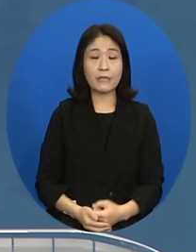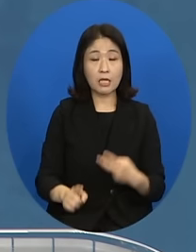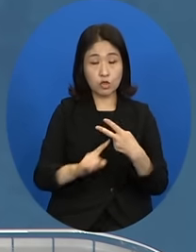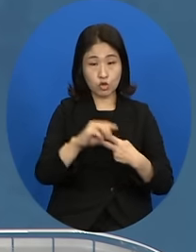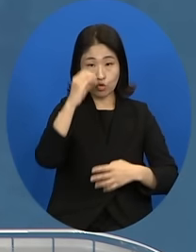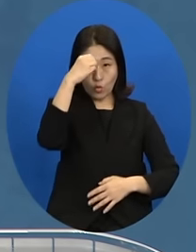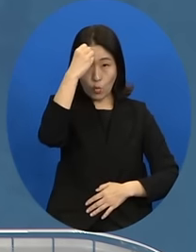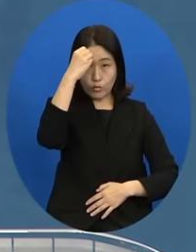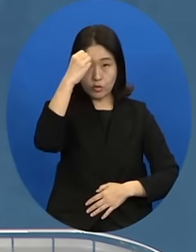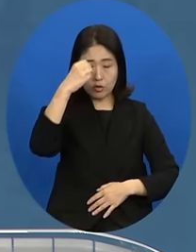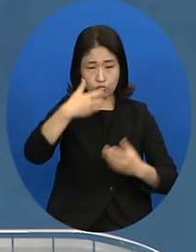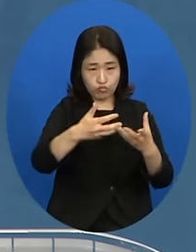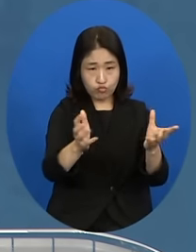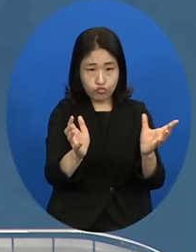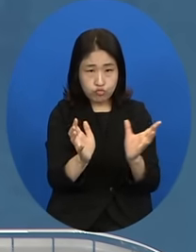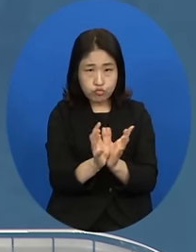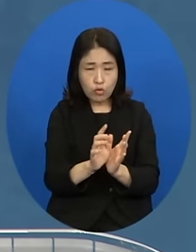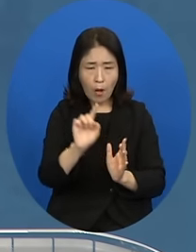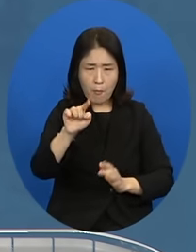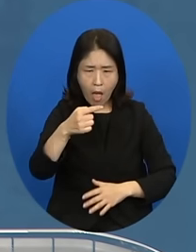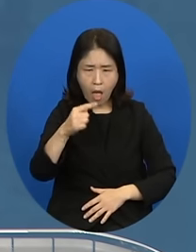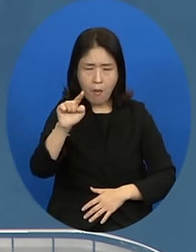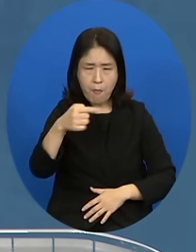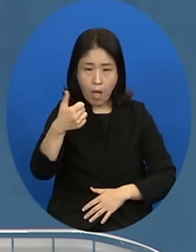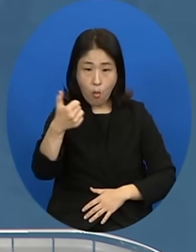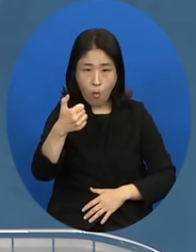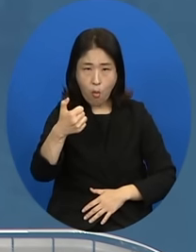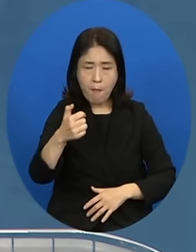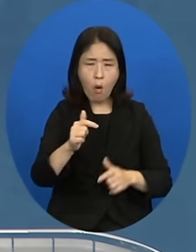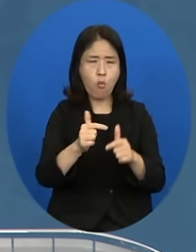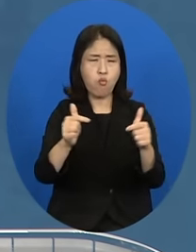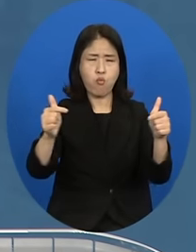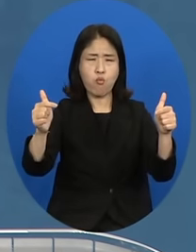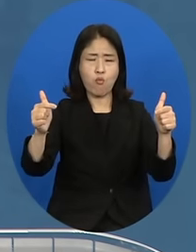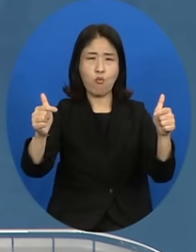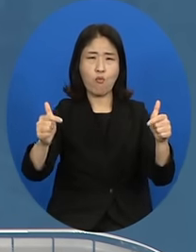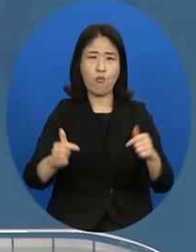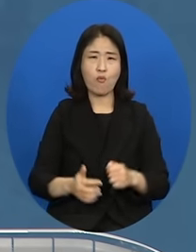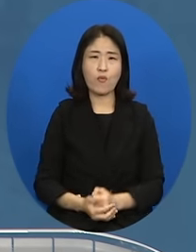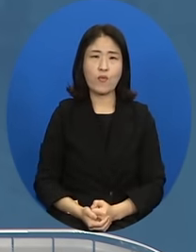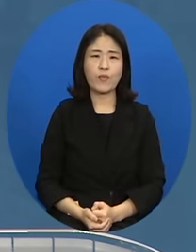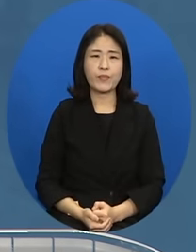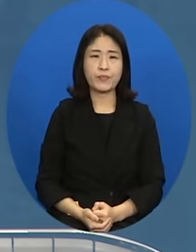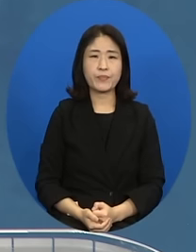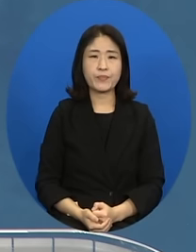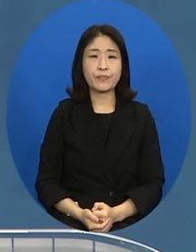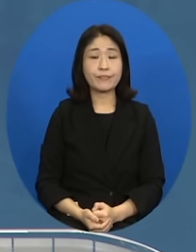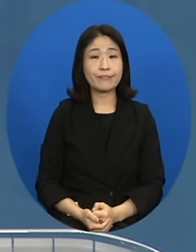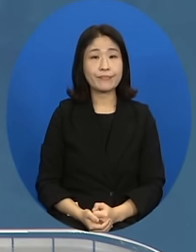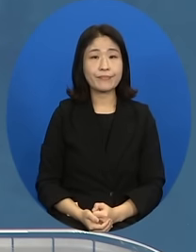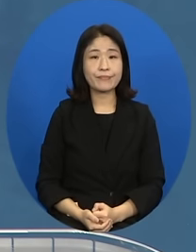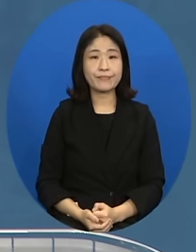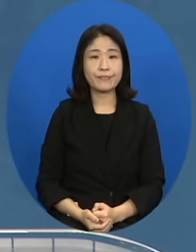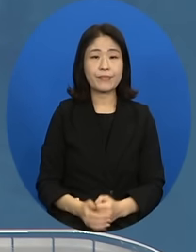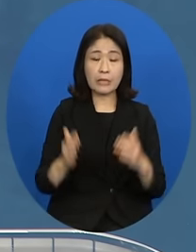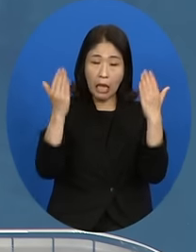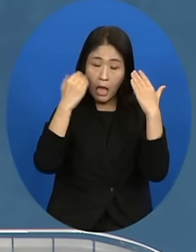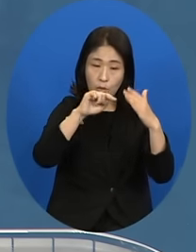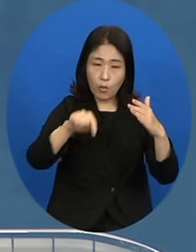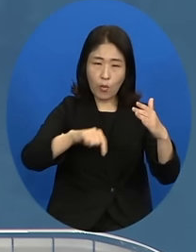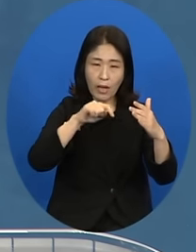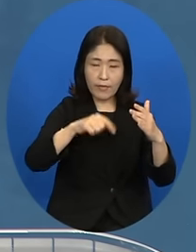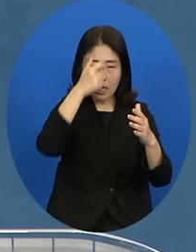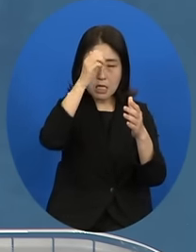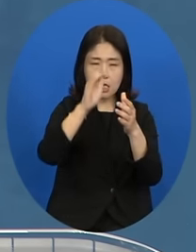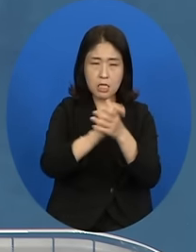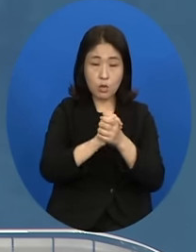중고등부가 100명, 150명 그렇게 인원이 늘어요. 그리고 학교에 기도 모임이